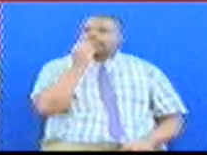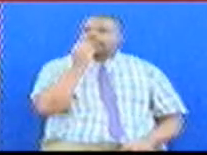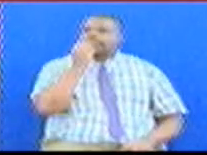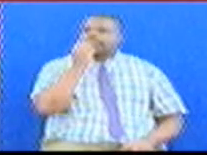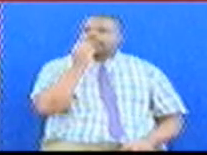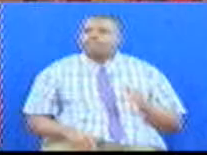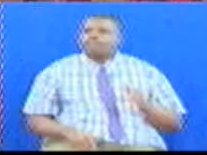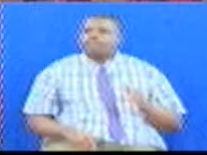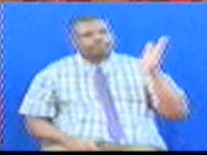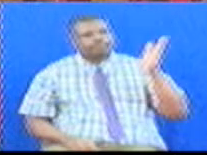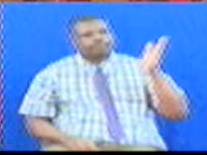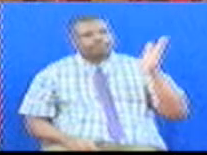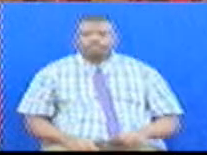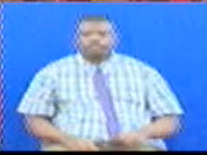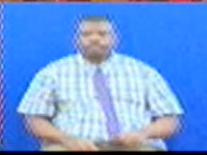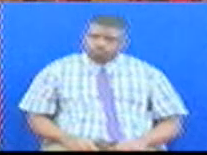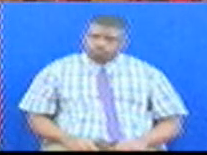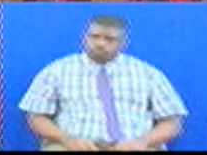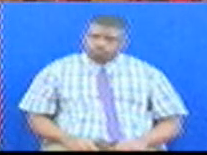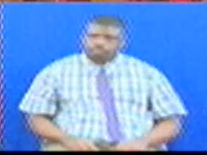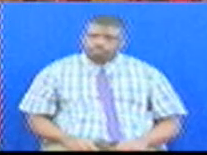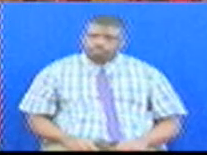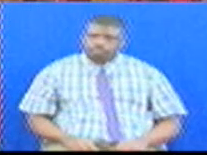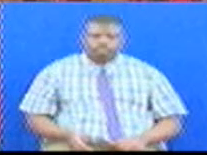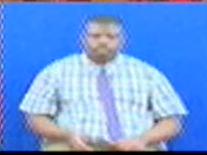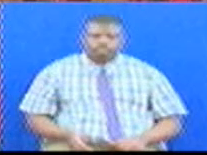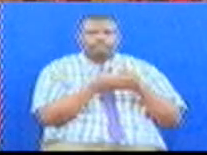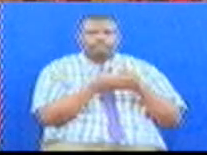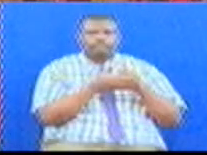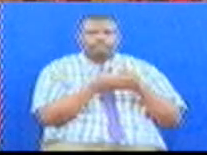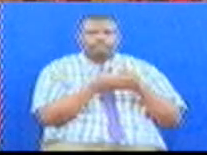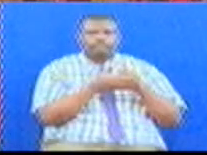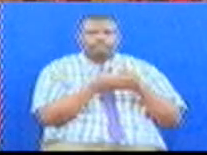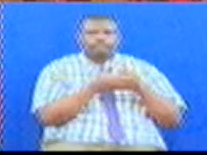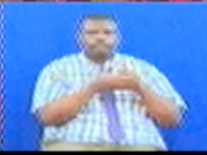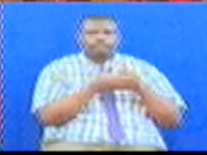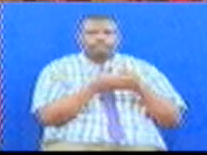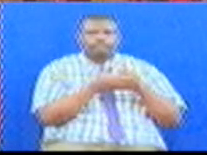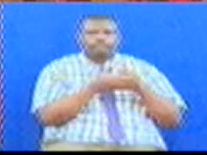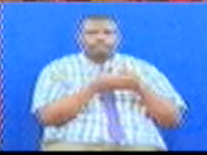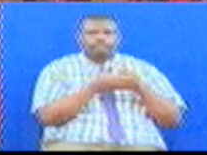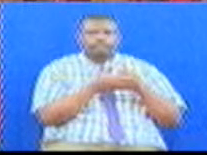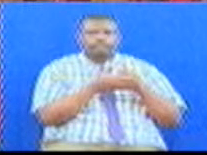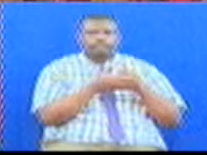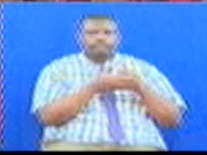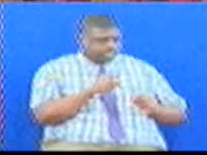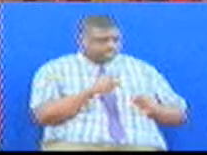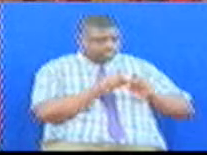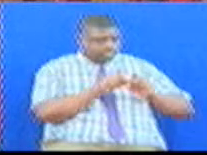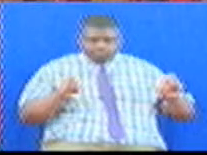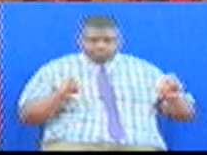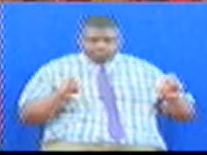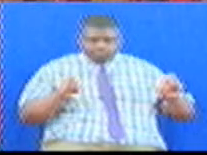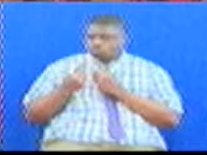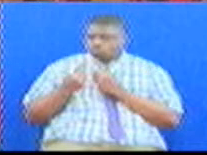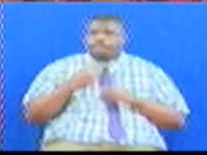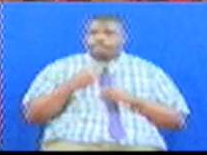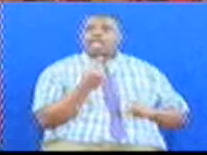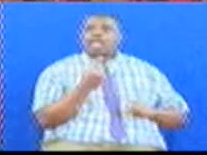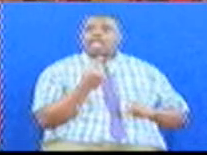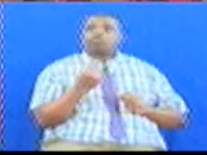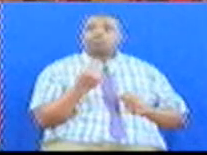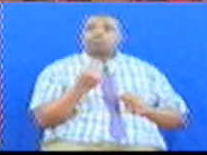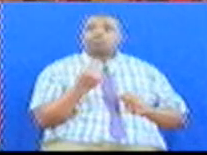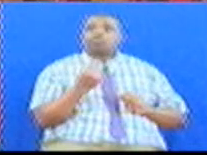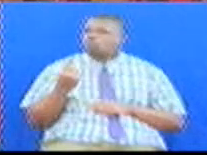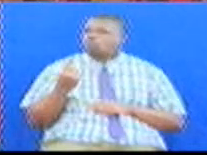kutoka kwa Mheshimiwa Mchengewa. Mheshimiwa Naibu Speaker, nimpe taarifa mzungumzaji kwamba kifungu kinachozungumzwa 111 si sehemu